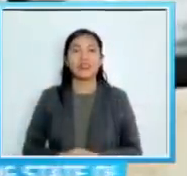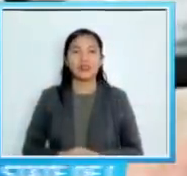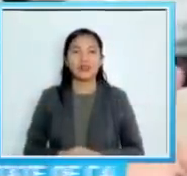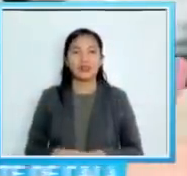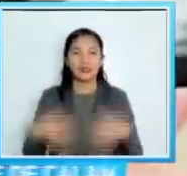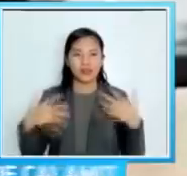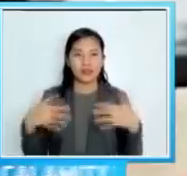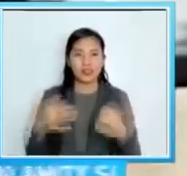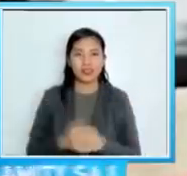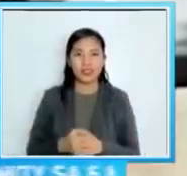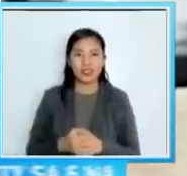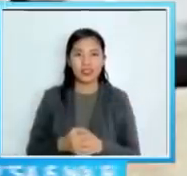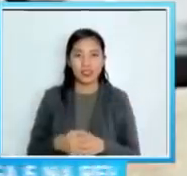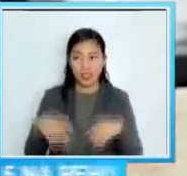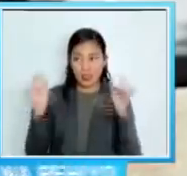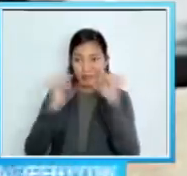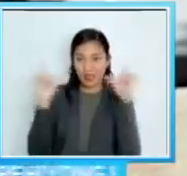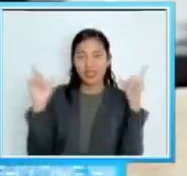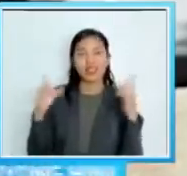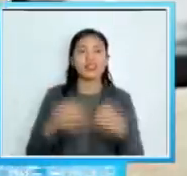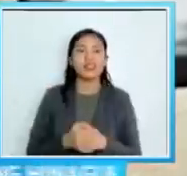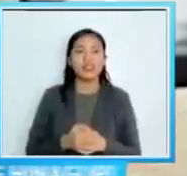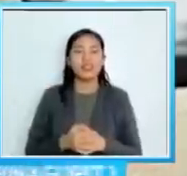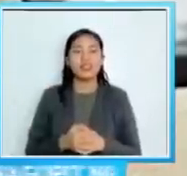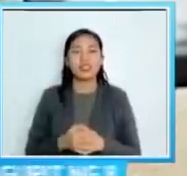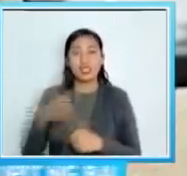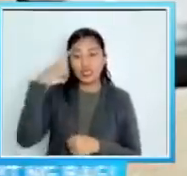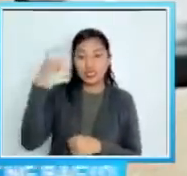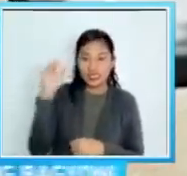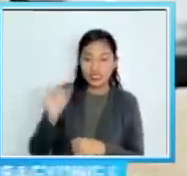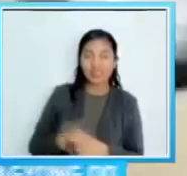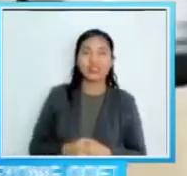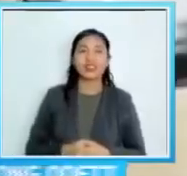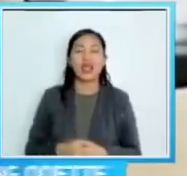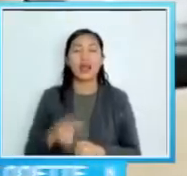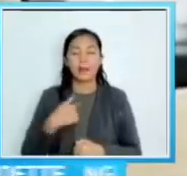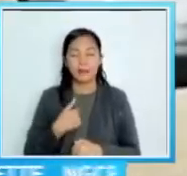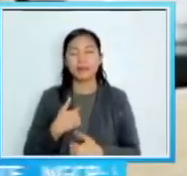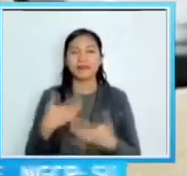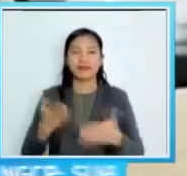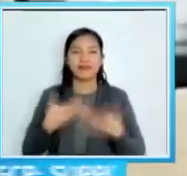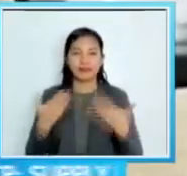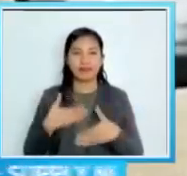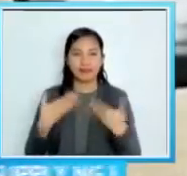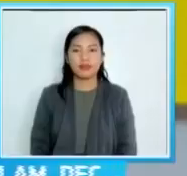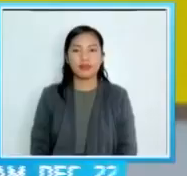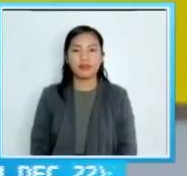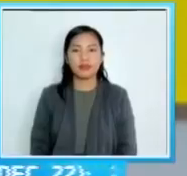is this a dream? Gumagana si Zia. So nakakatawa din, finally nakauwi na talaga ako. Aubrey Carampel, GMA